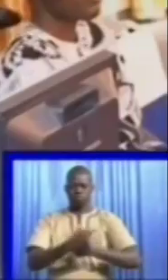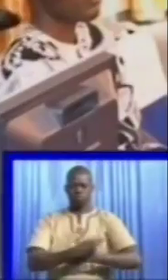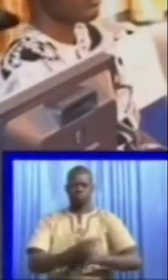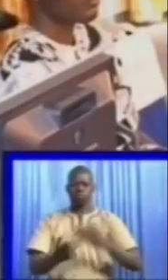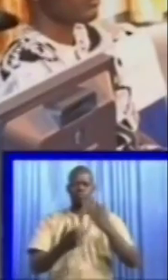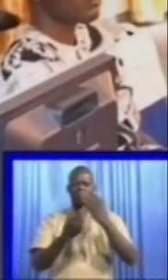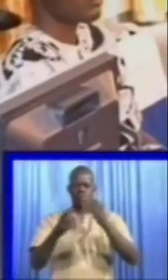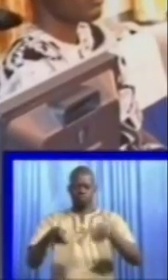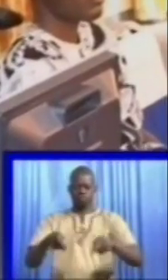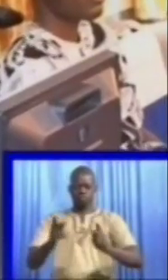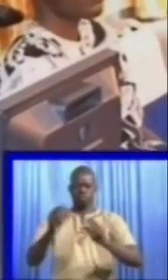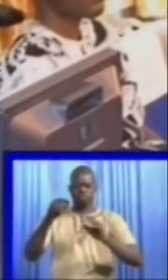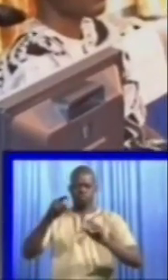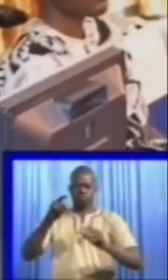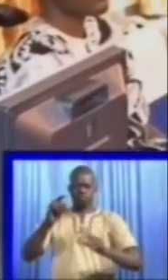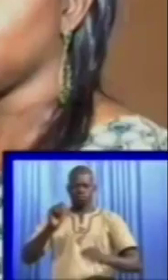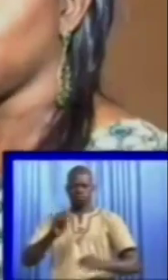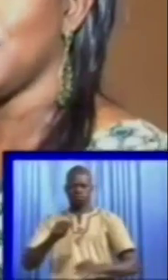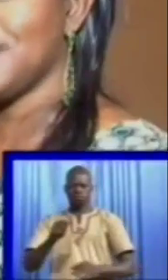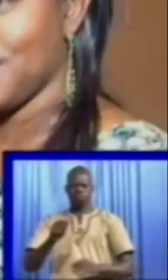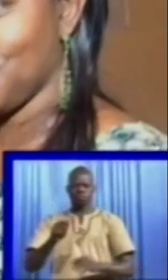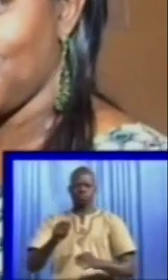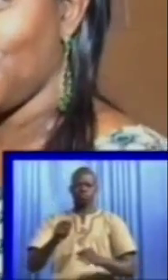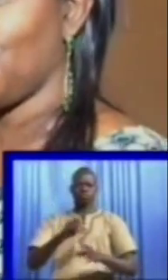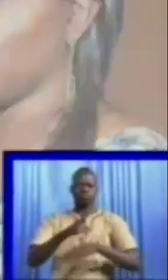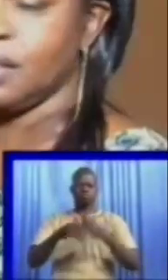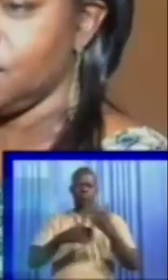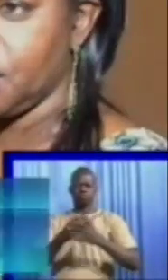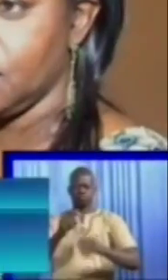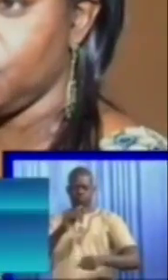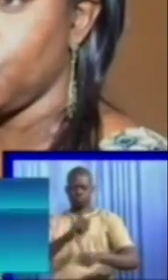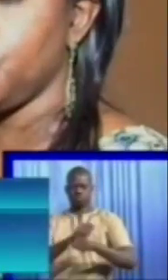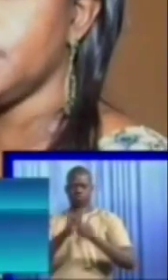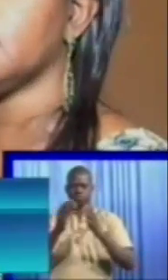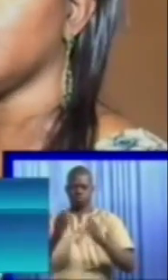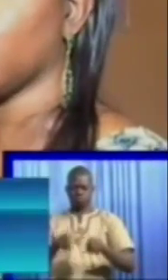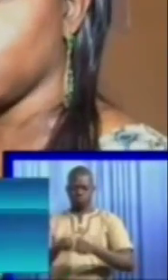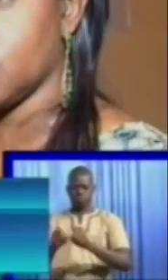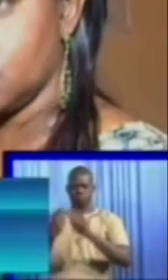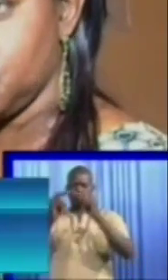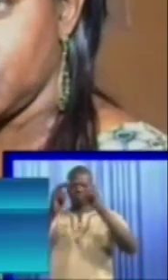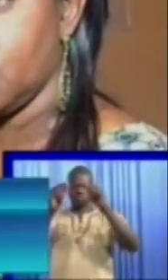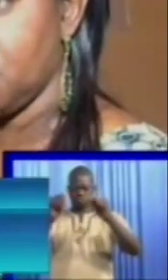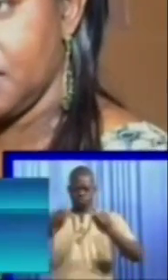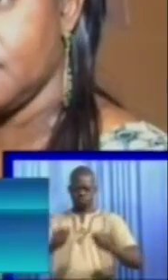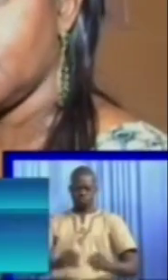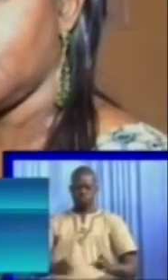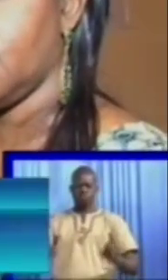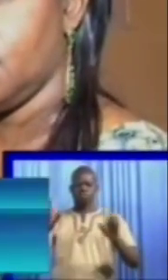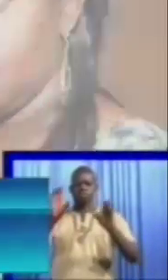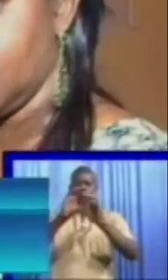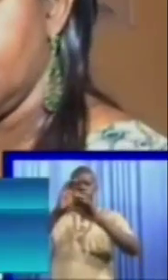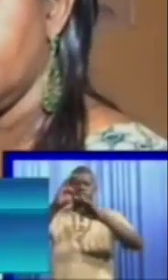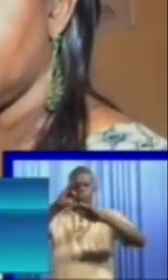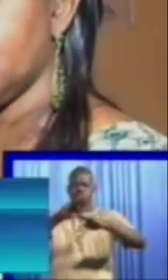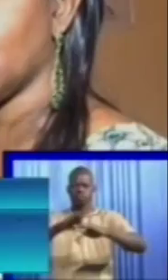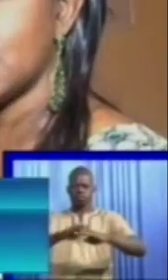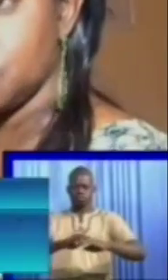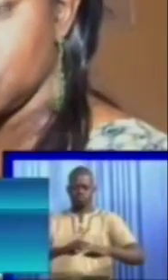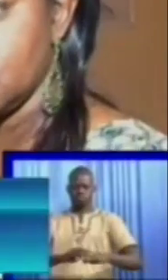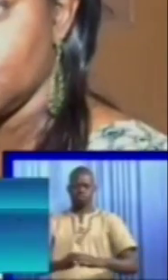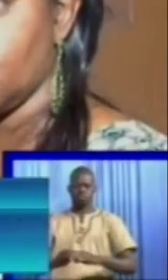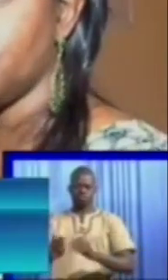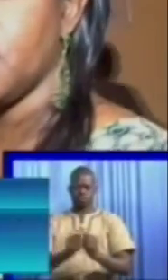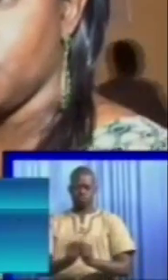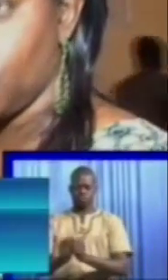technique permet qu'en un temps record, tous les acteurs à différents niveaux puissent contribuer en mettant en ligne, en mettant